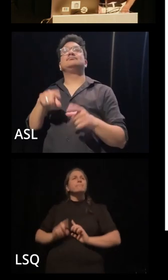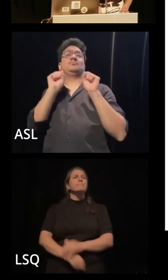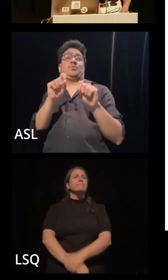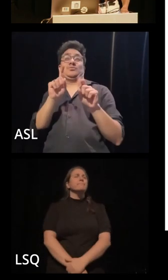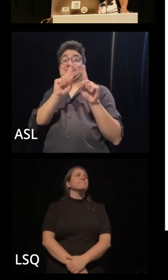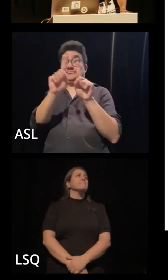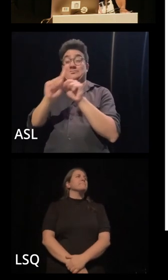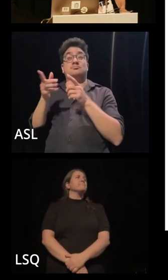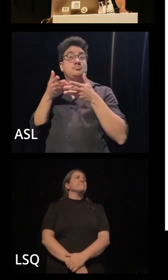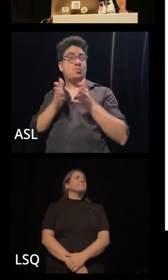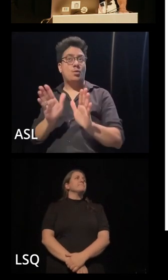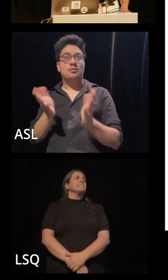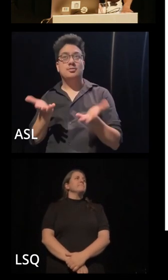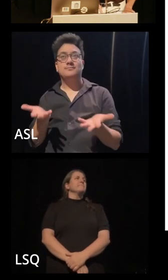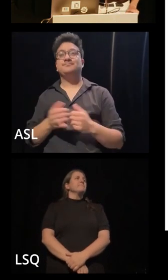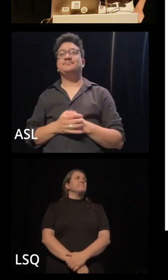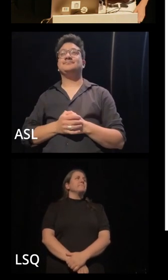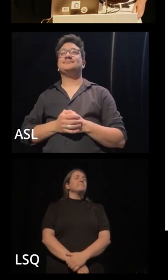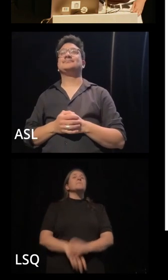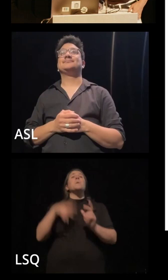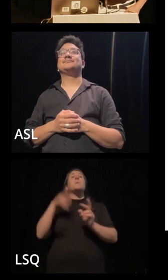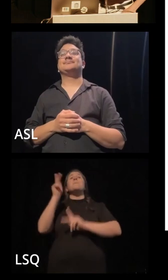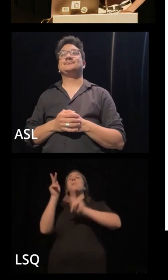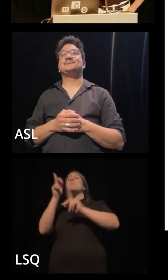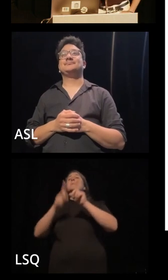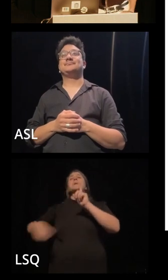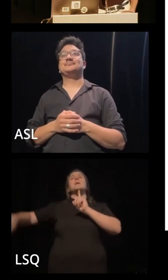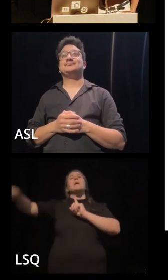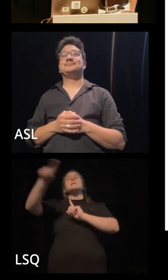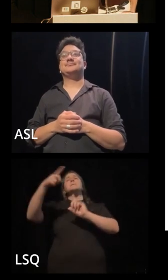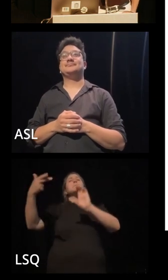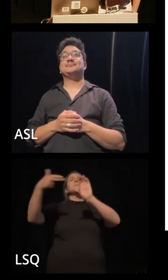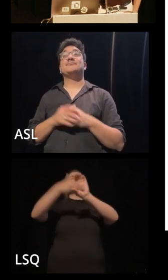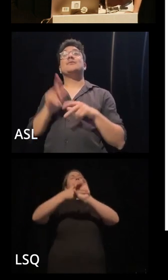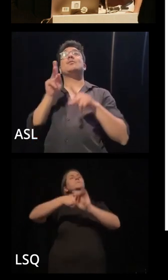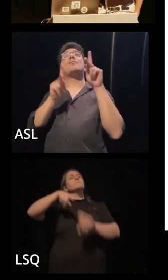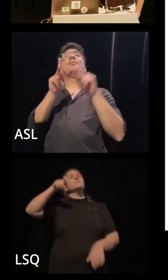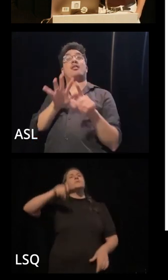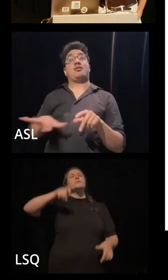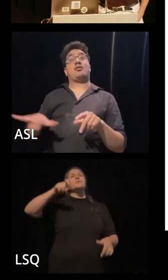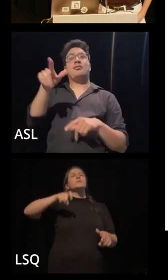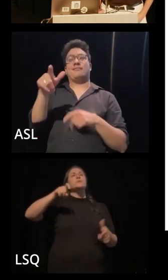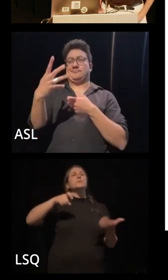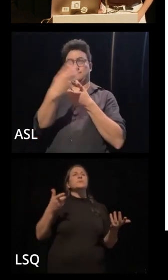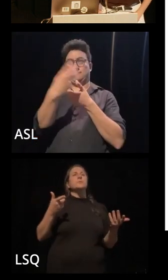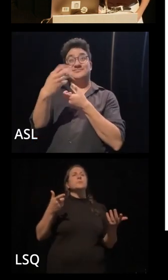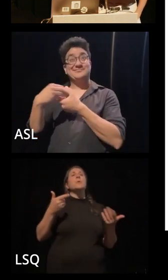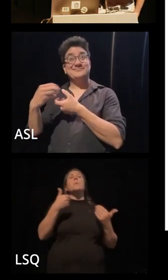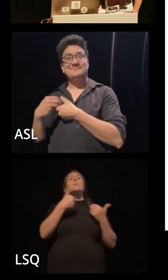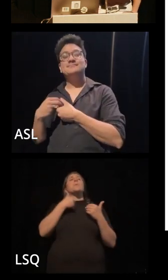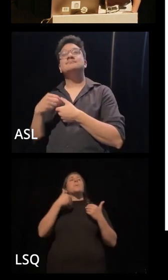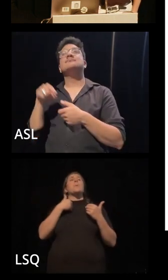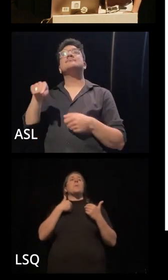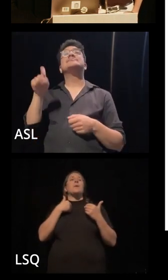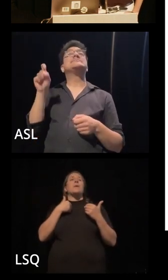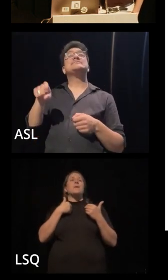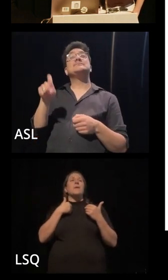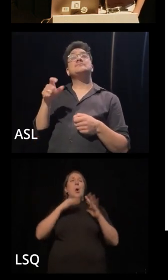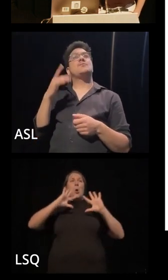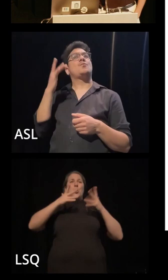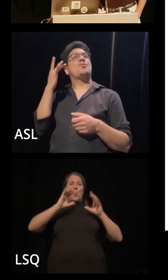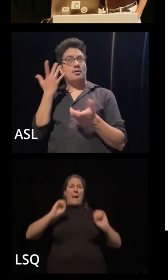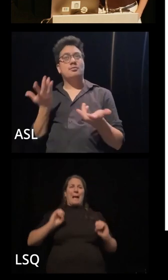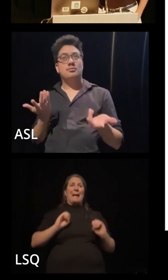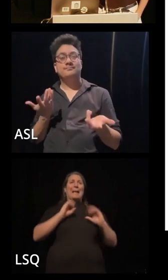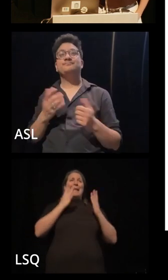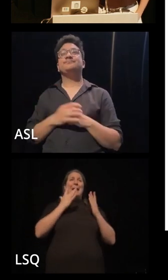La participation de la population a été fondamentale au cours des processus de cartographie des